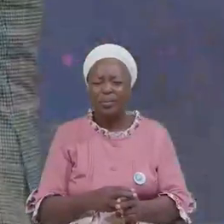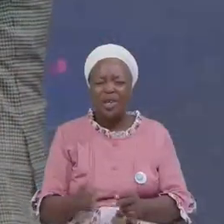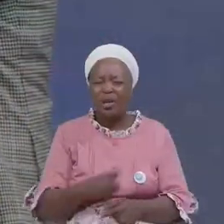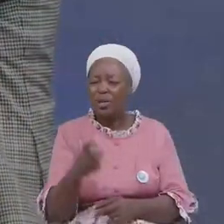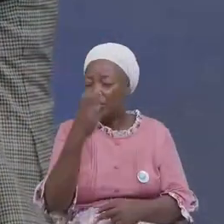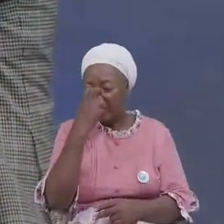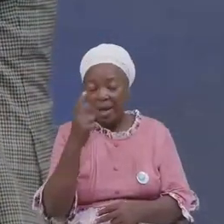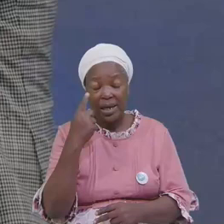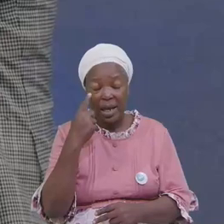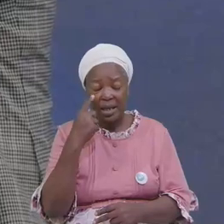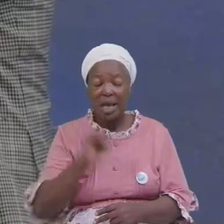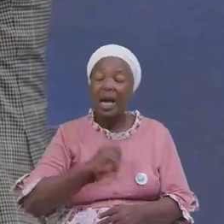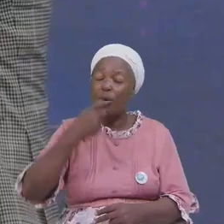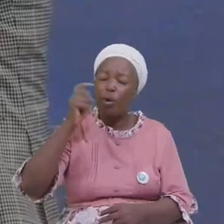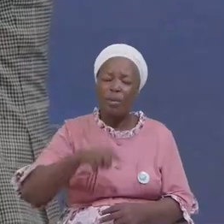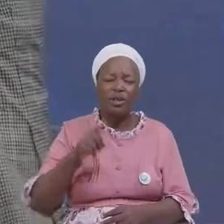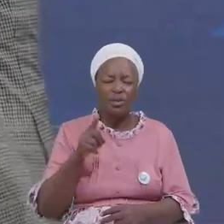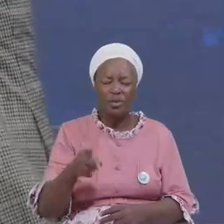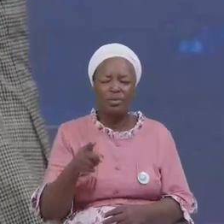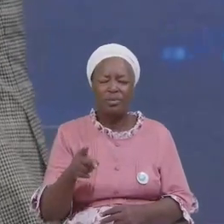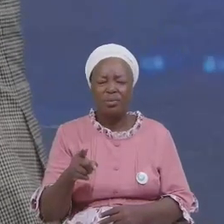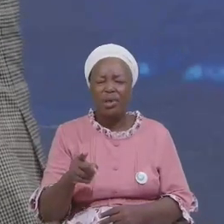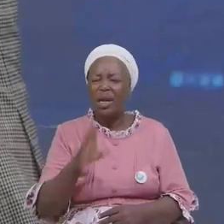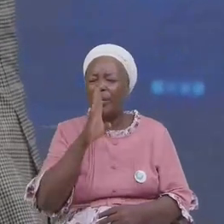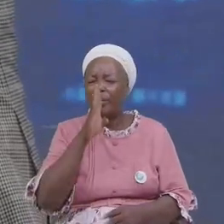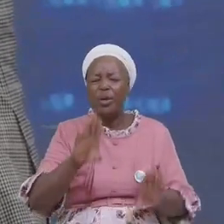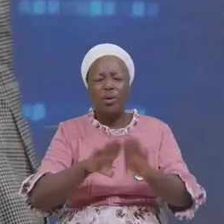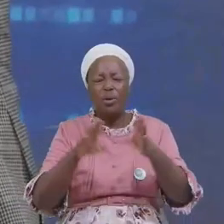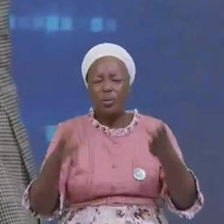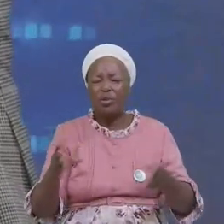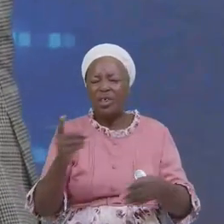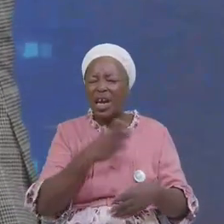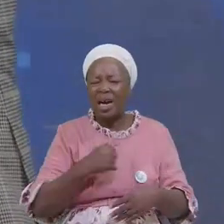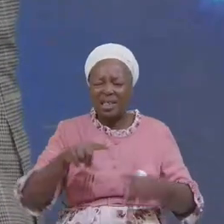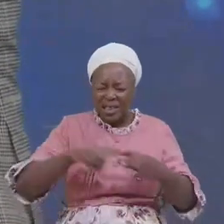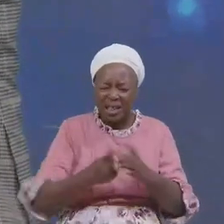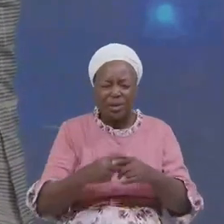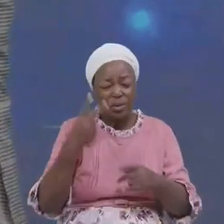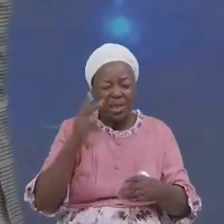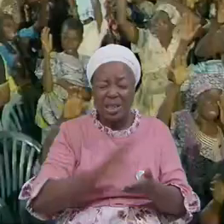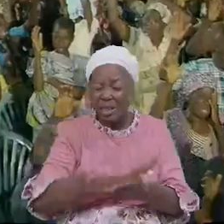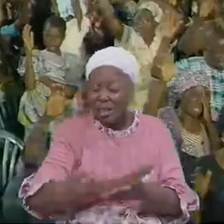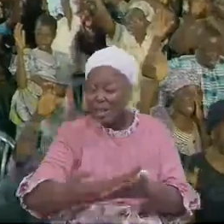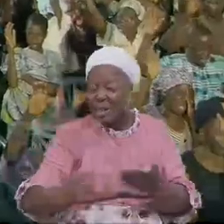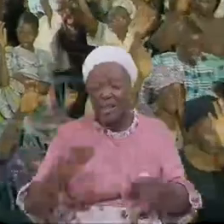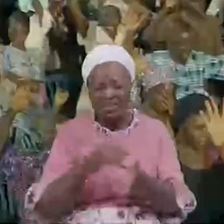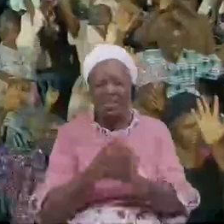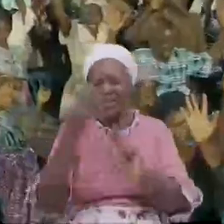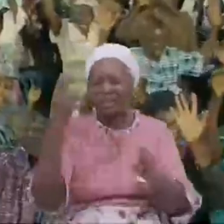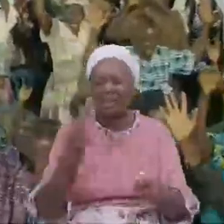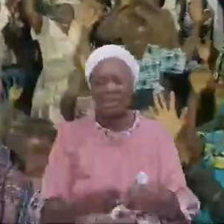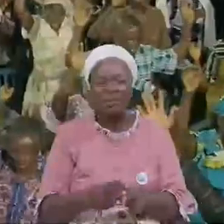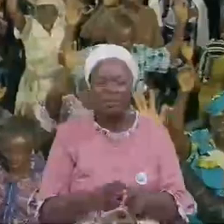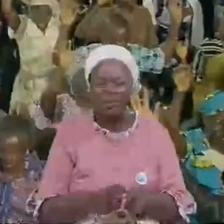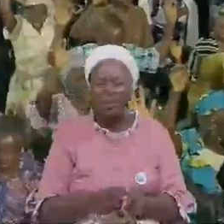Tes yeux aveugles, je vous commande. Soyez ouverts et commencez à voir clairement au nom de Jésus.